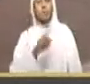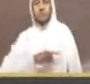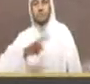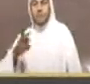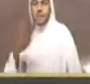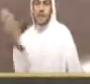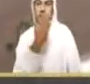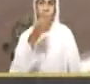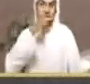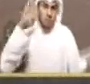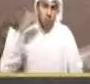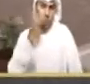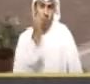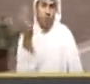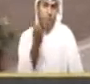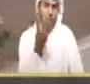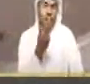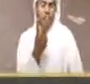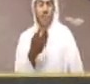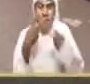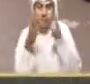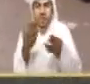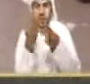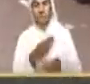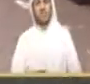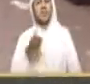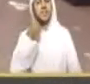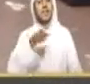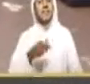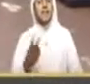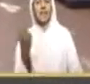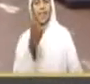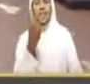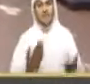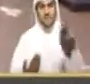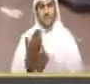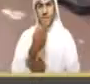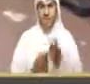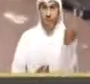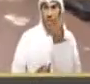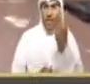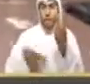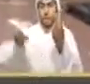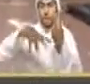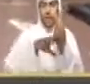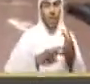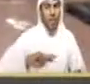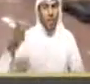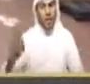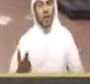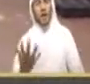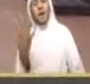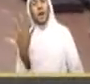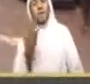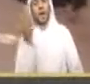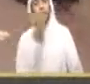337,231 طالبا وطالبة، مع افتتاح مدرستين جديدتين شهدها العام الجاري، وخمس مدارس أخرى متوقعة